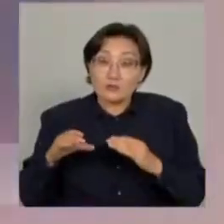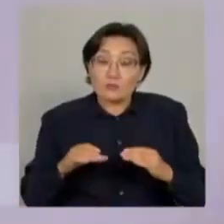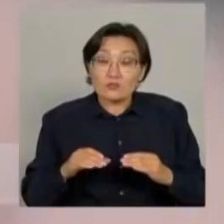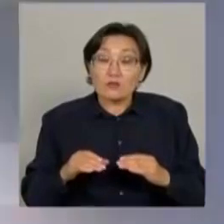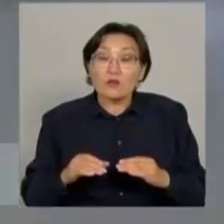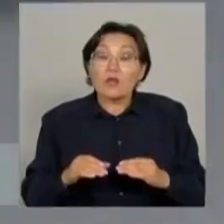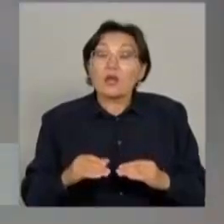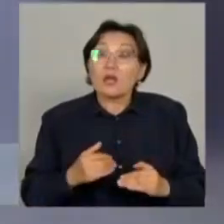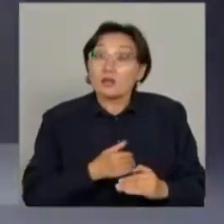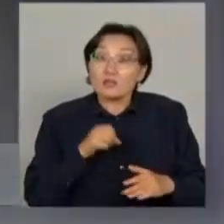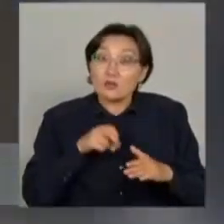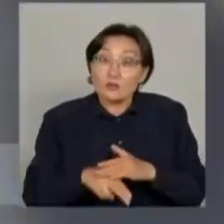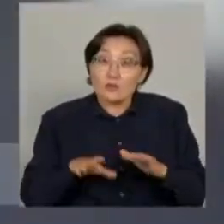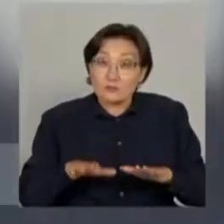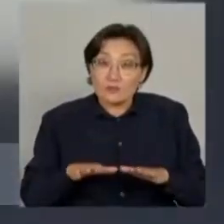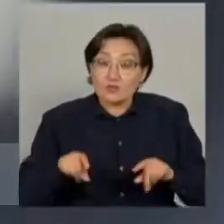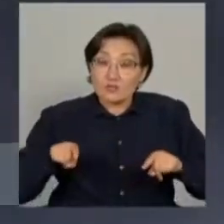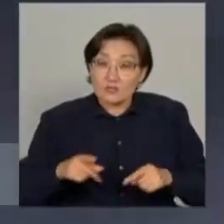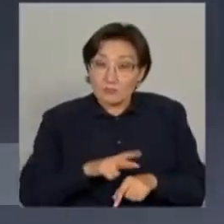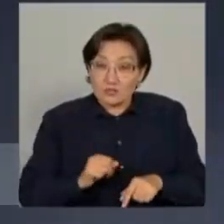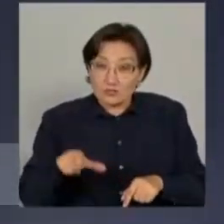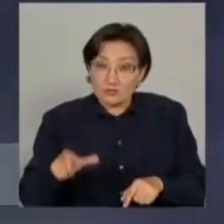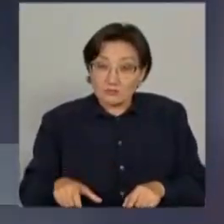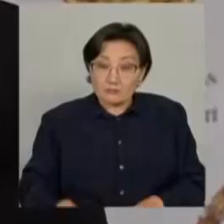попытался скрыться с места, но его задержали полицейские.